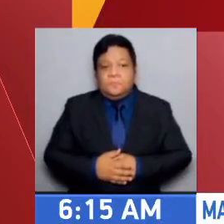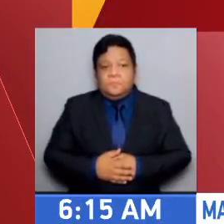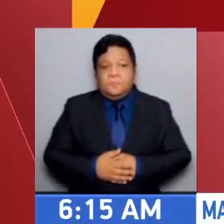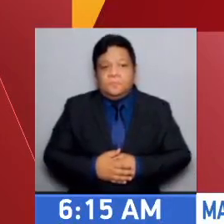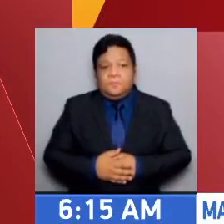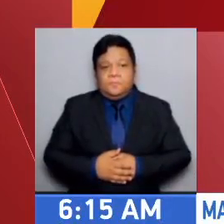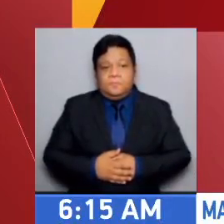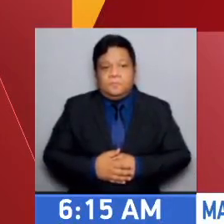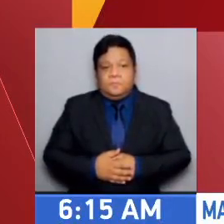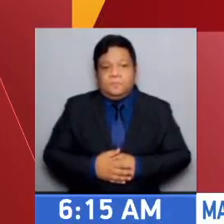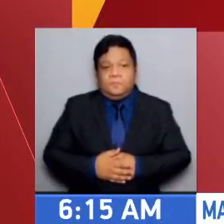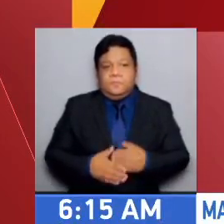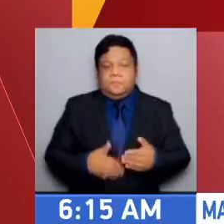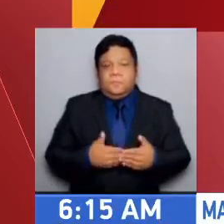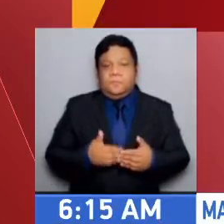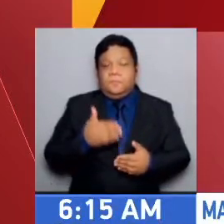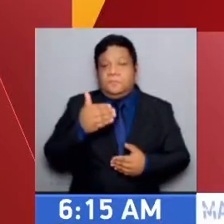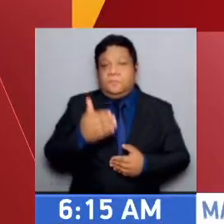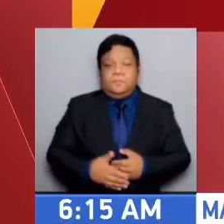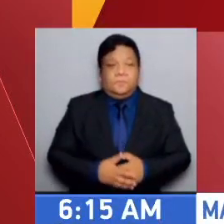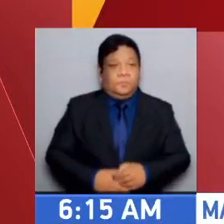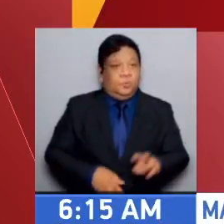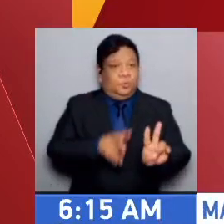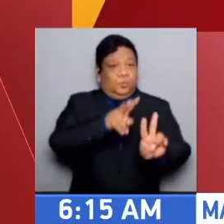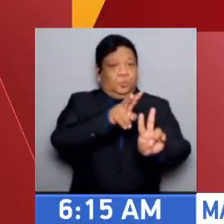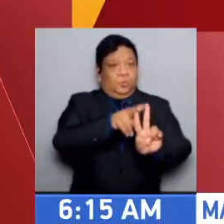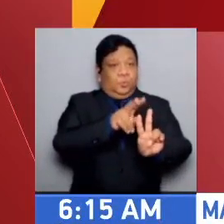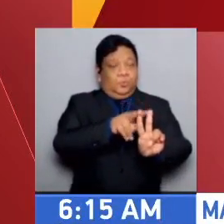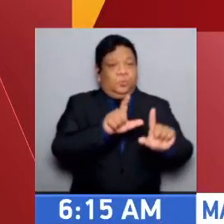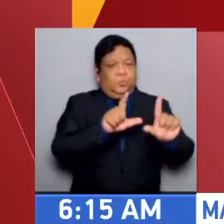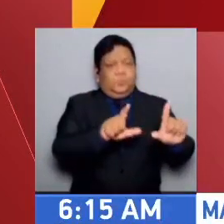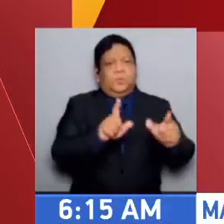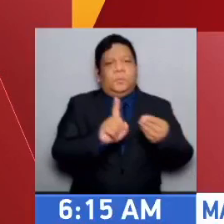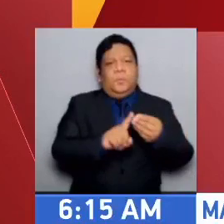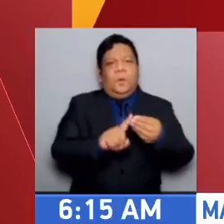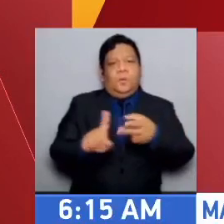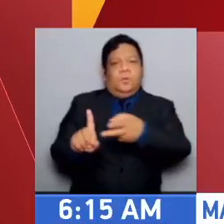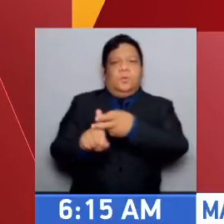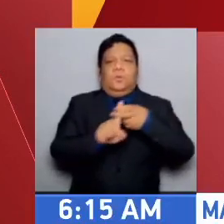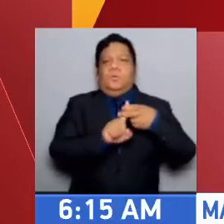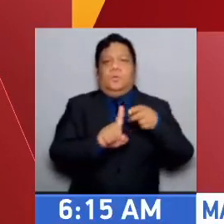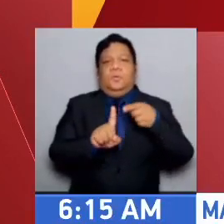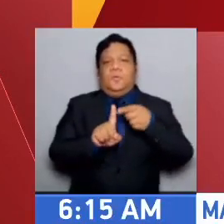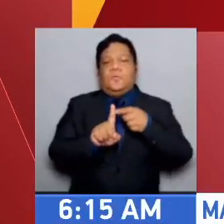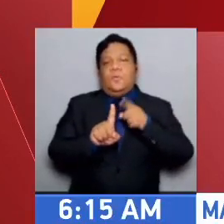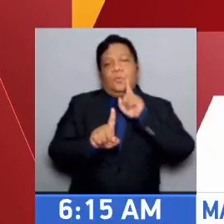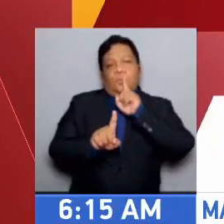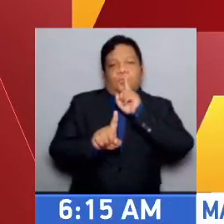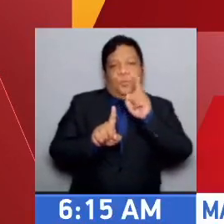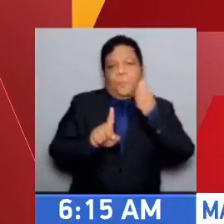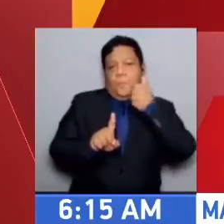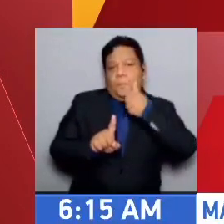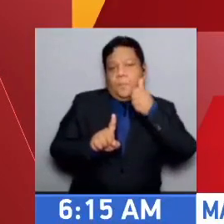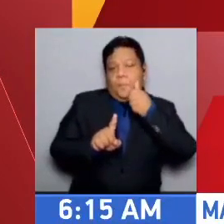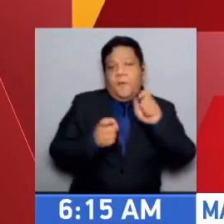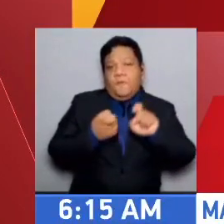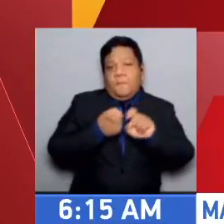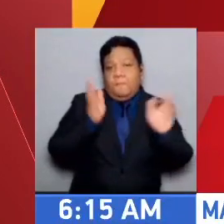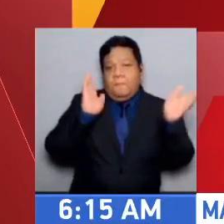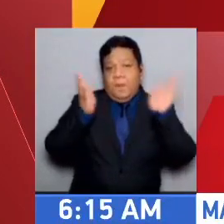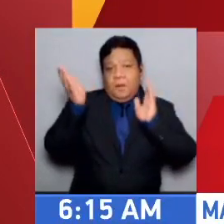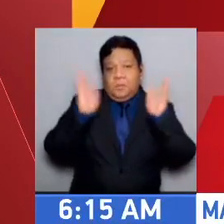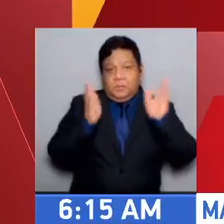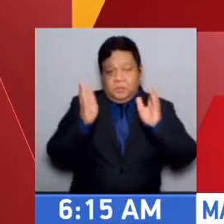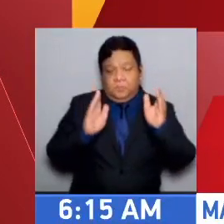Kalaboso ang dalawang suspek sa kasong pagkidnap sa isang Malaysian national na babae. Ayon sa PNP Anti-Kidnapping Group, dumating sa Pilipinas ang